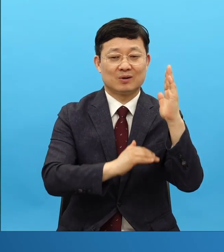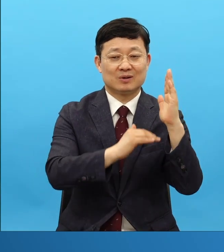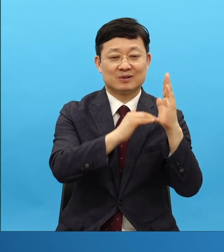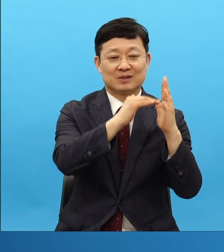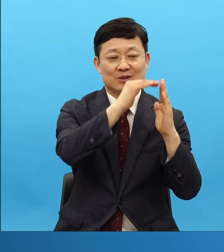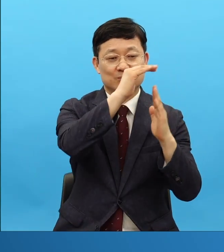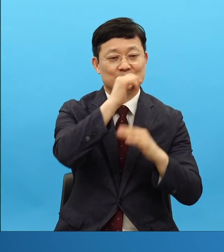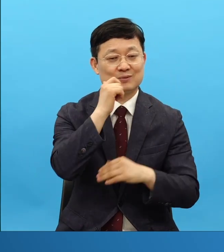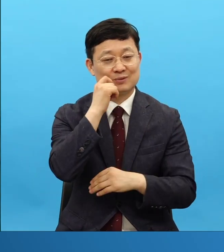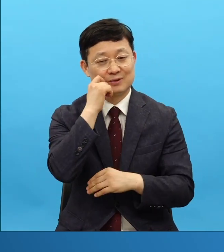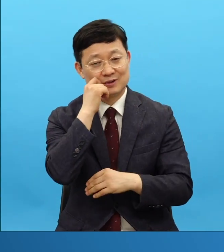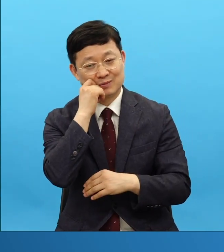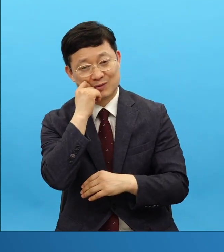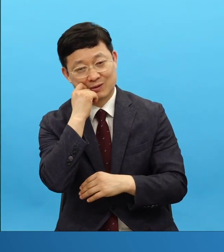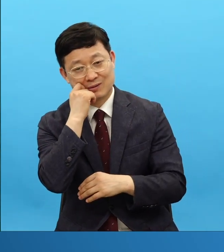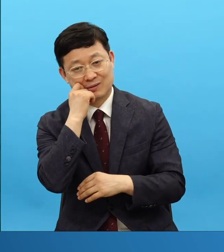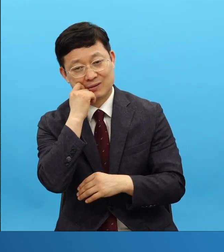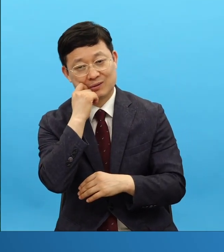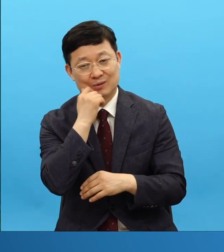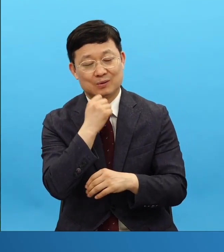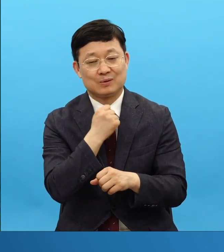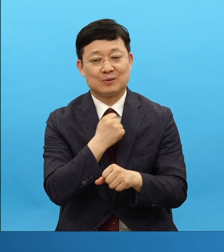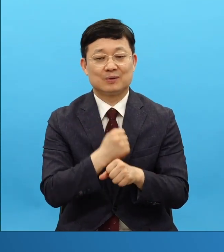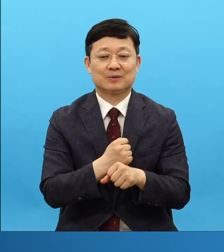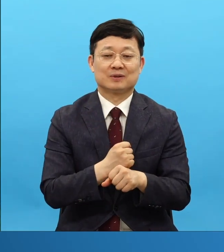사도 채우지